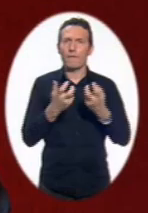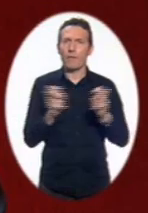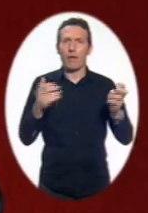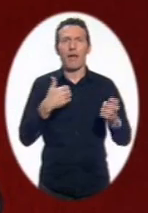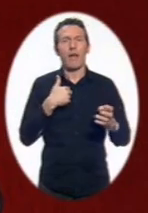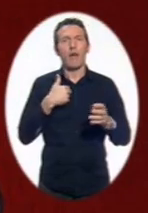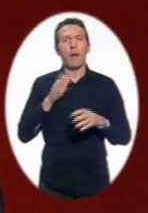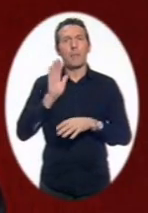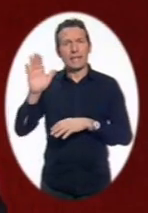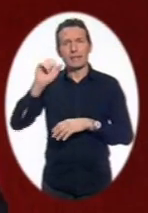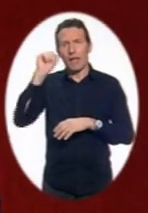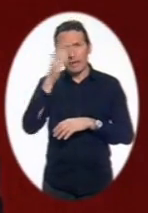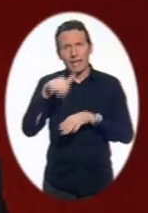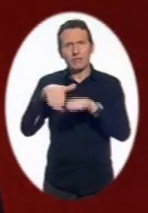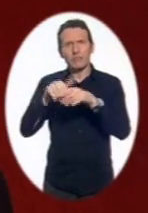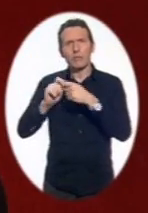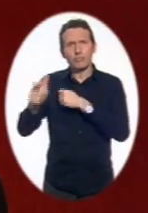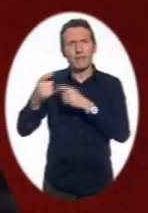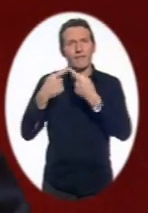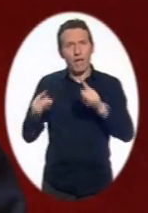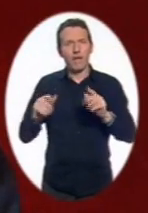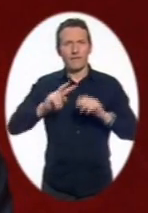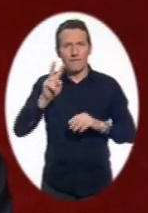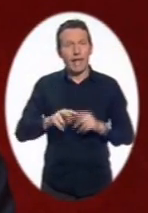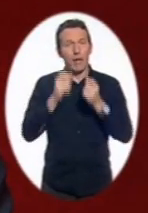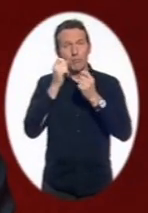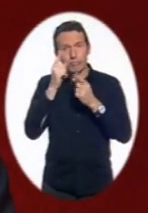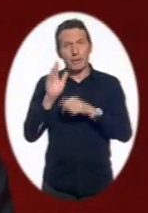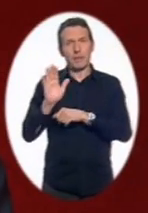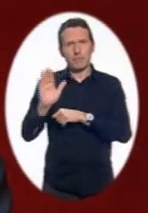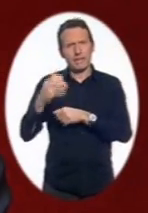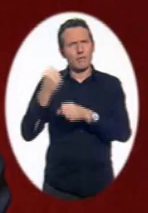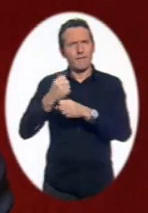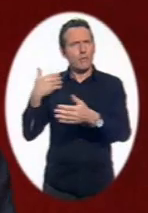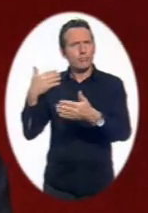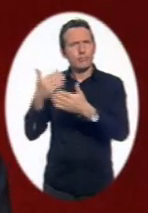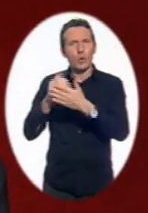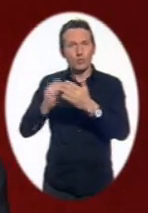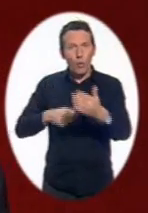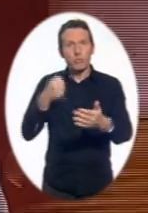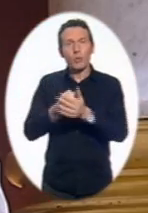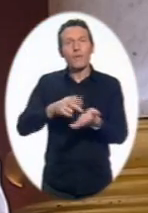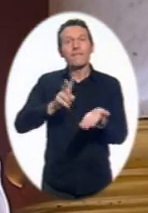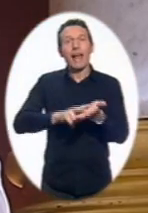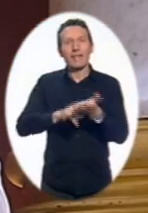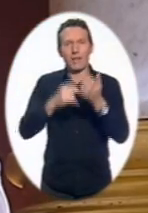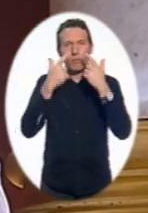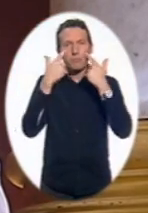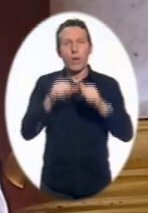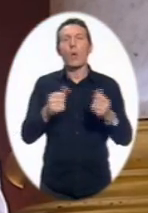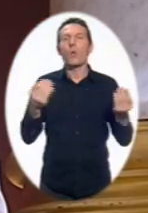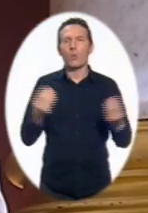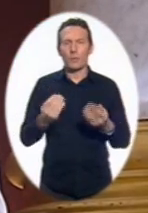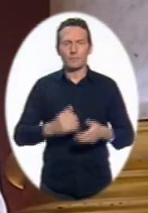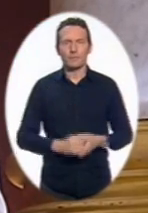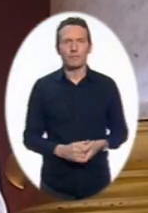américaine fonctionne différemment ça nous étonne mais elle doit pouvoir faire son travail jusqu'au bout pour que la vérité éclate vous répondez en quelque sorte